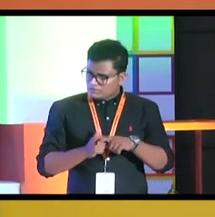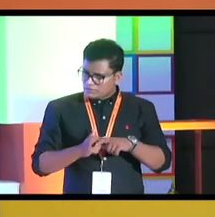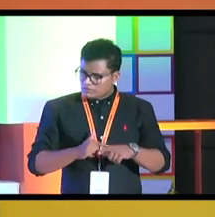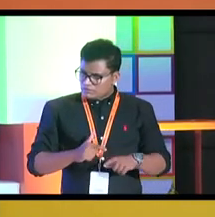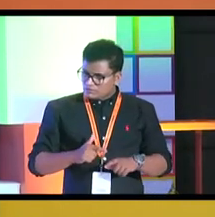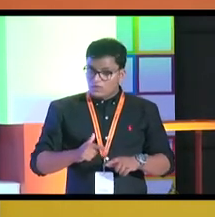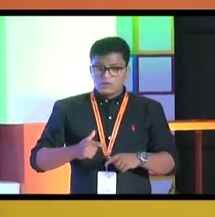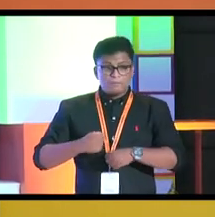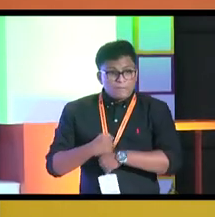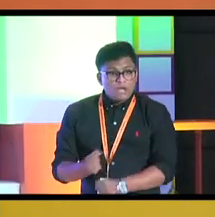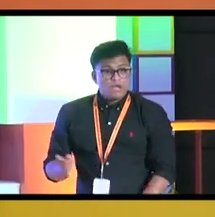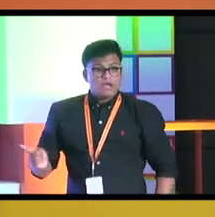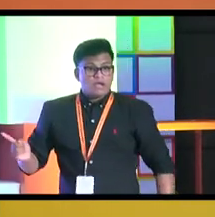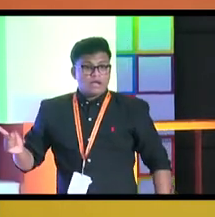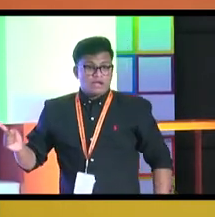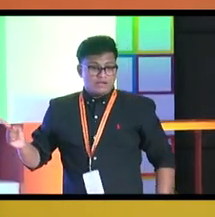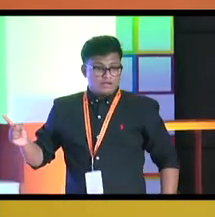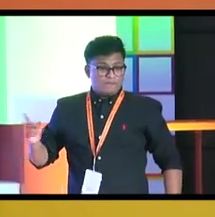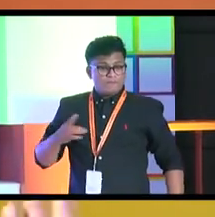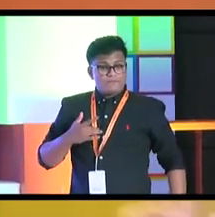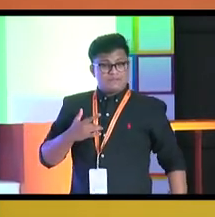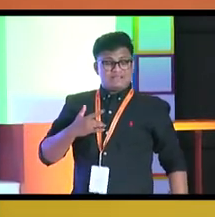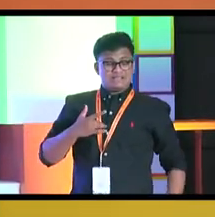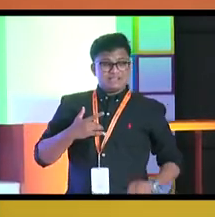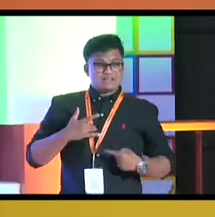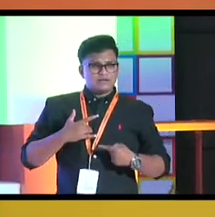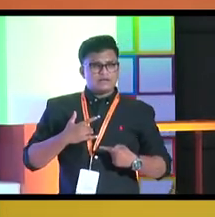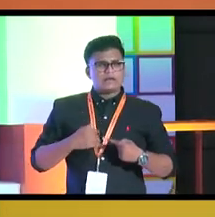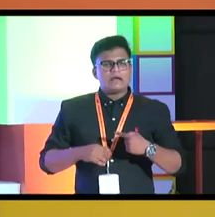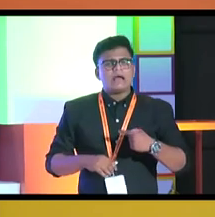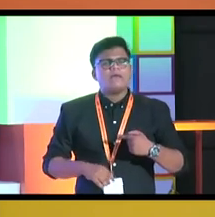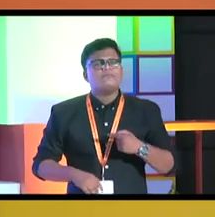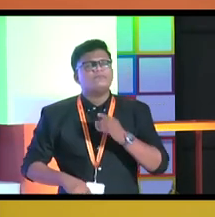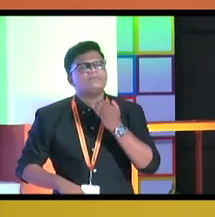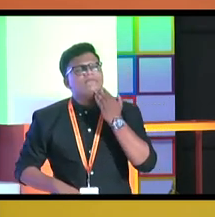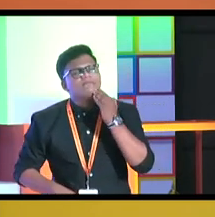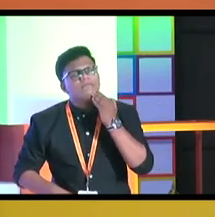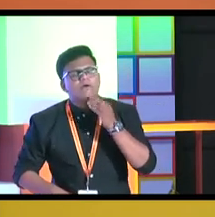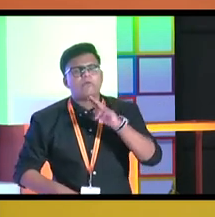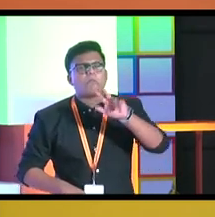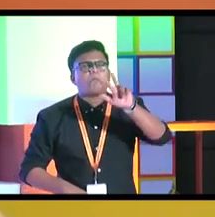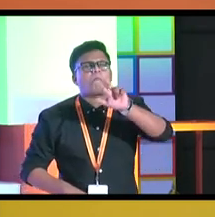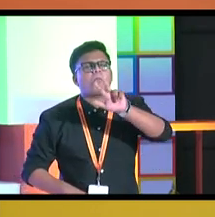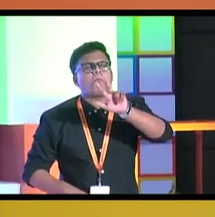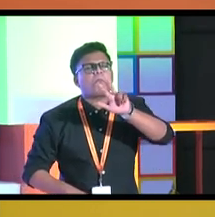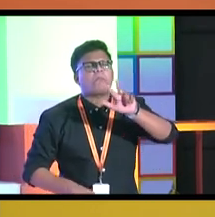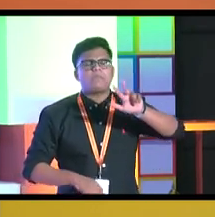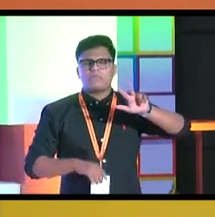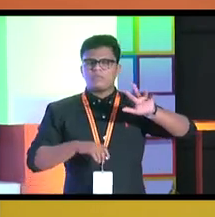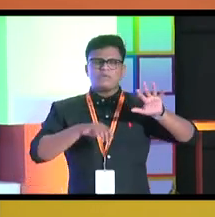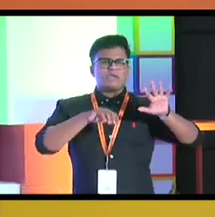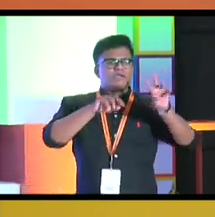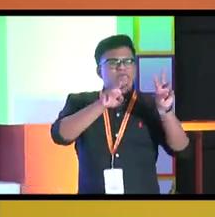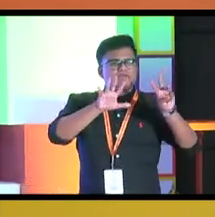बोलते नहीं हैं. कैसे सेंस किया उस बच्चे ने एट द एज ऑफ 8 ईयर्स, और उसके बाद में उसके मन में